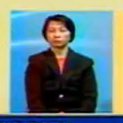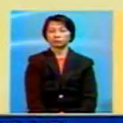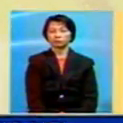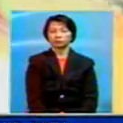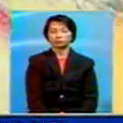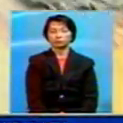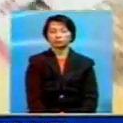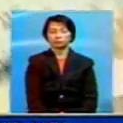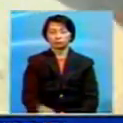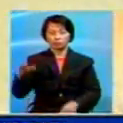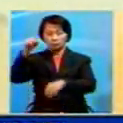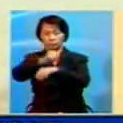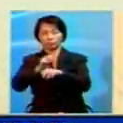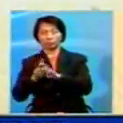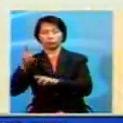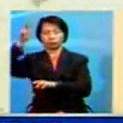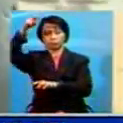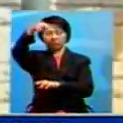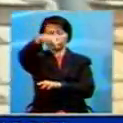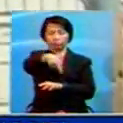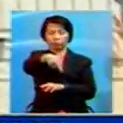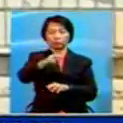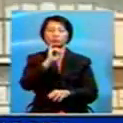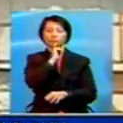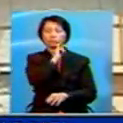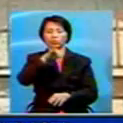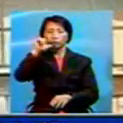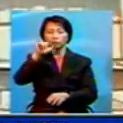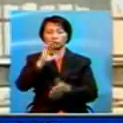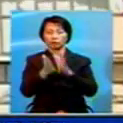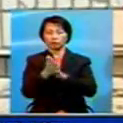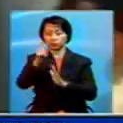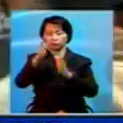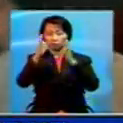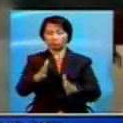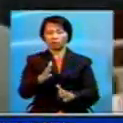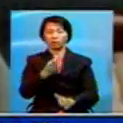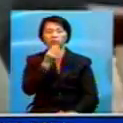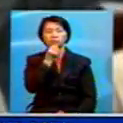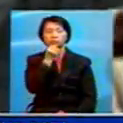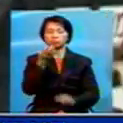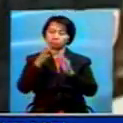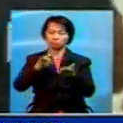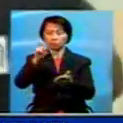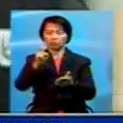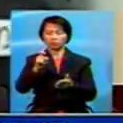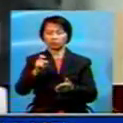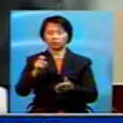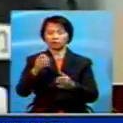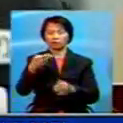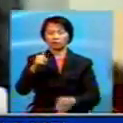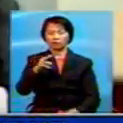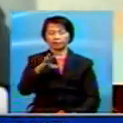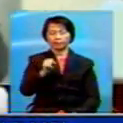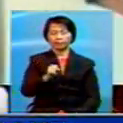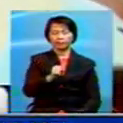Dalam pada itu serangan roket pejuang Hamas Ke kawasan Israel semalam menyebabkan seorang penduduk Yahudi terbunuh sayap bersenjata Hamas